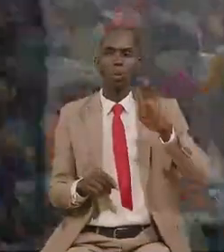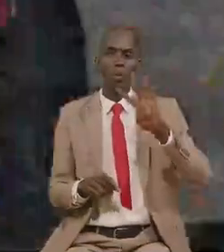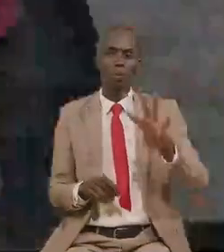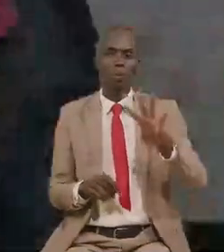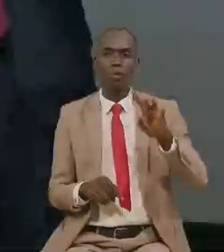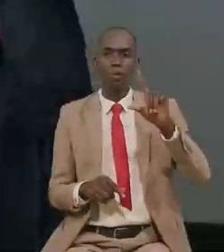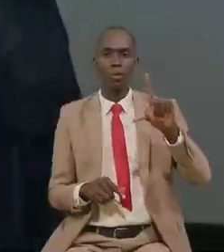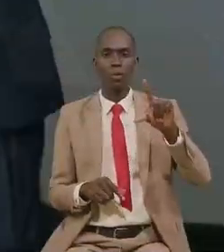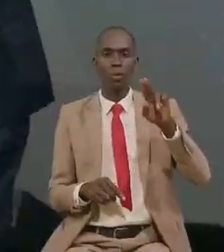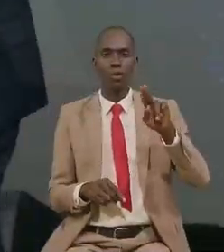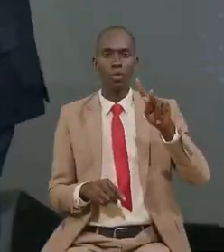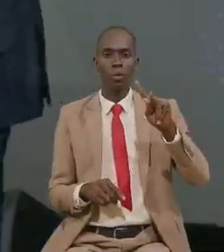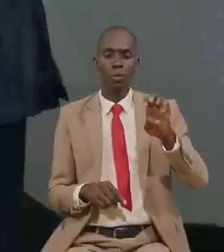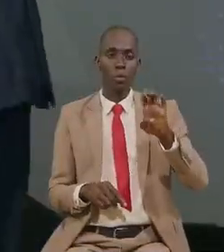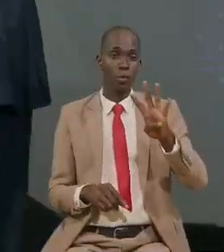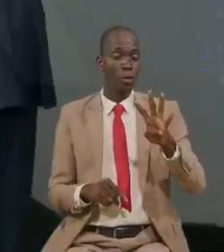Luc chapitre 4, nous parlons